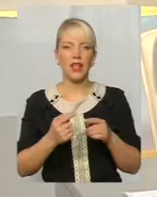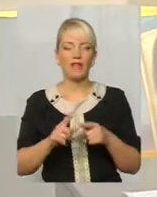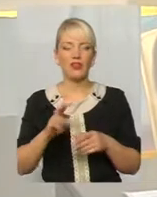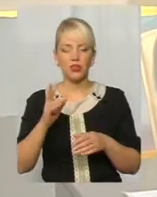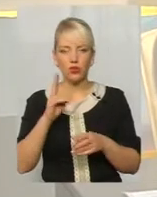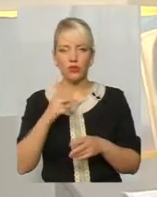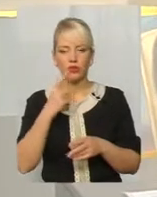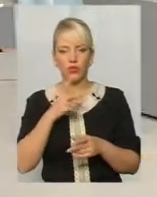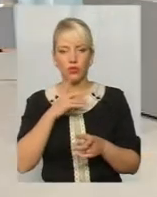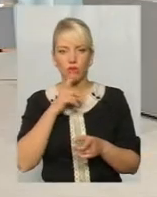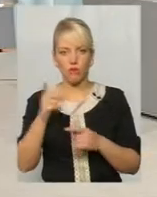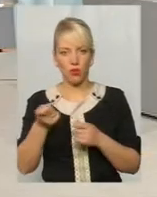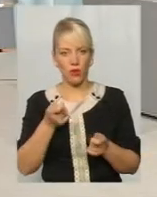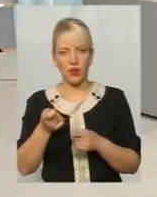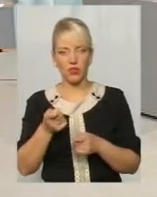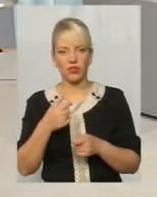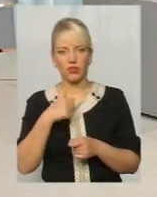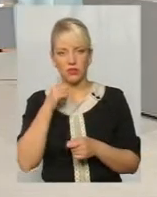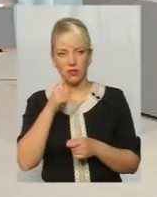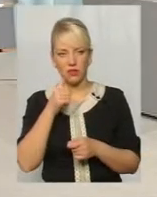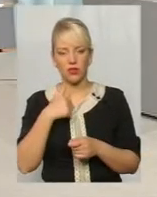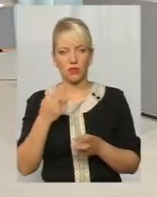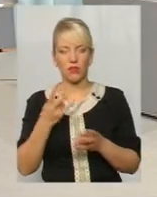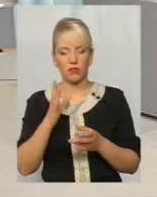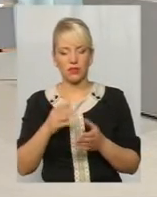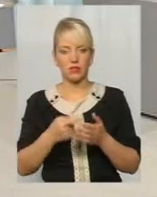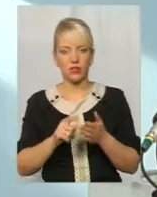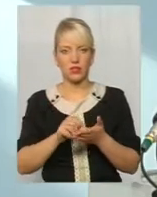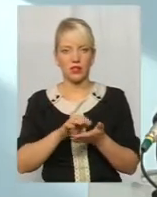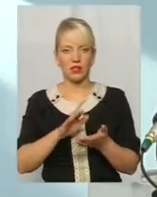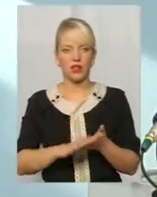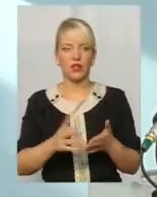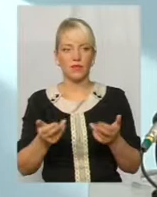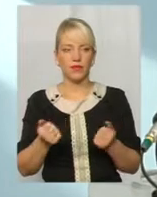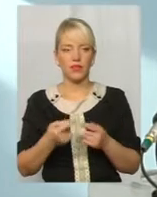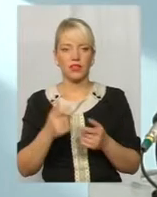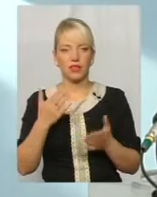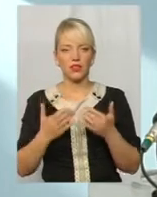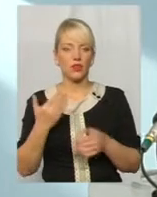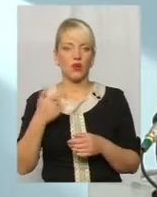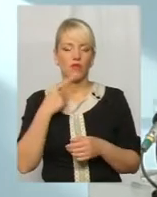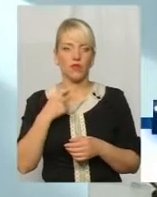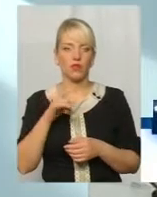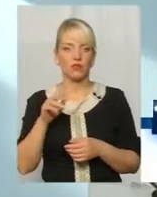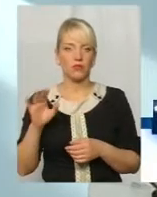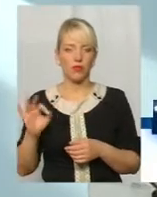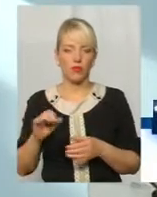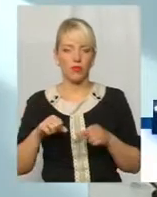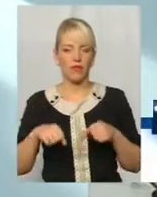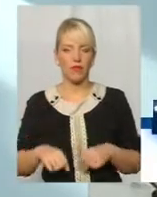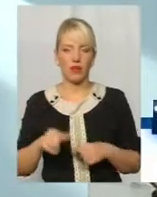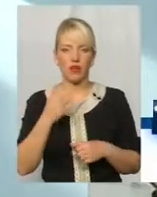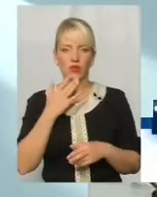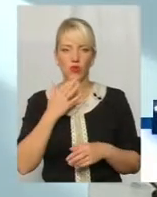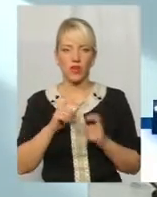«Аго, обережно». Завтра мені треба це задекларувати. Так? Однозначно так, тому що навіть якщо говорити про повноваження